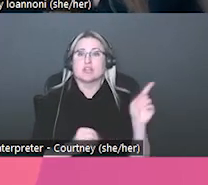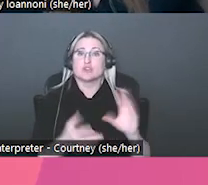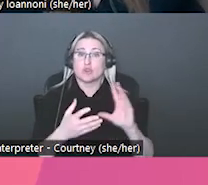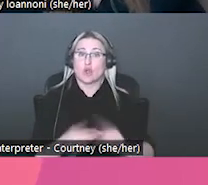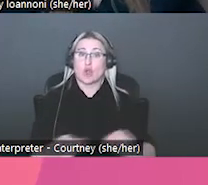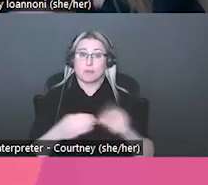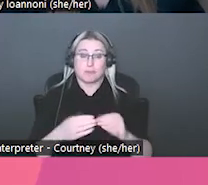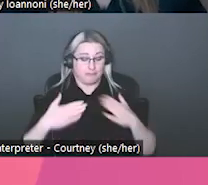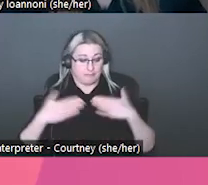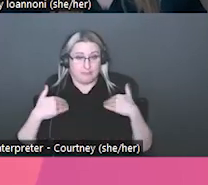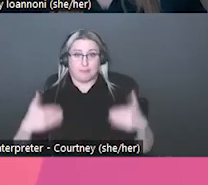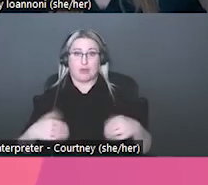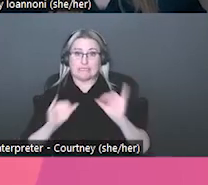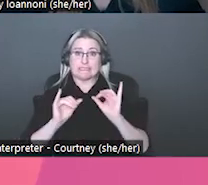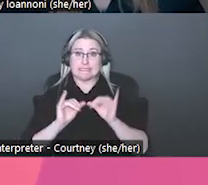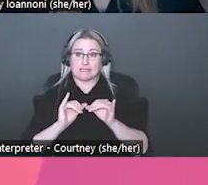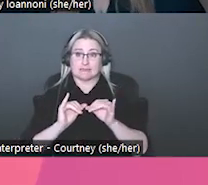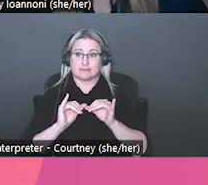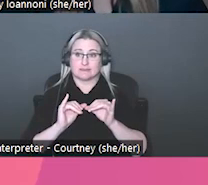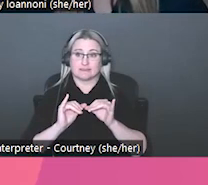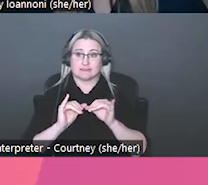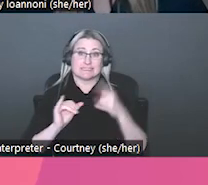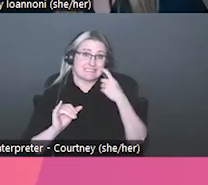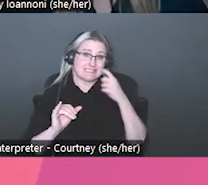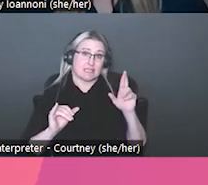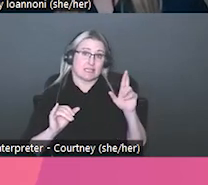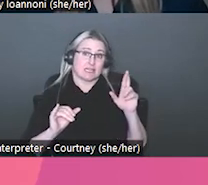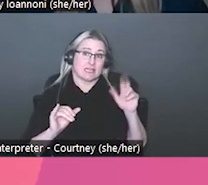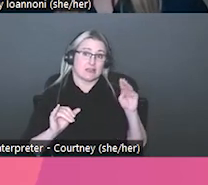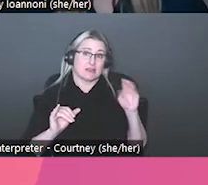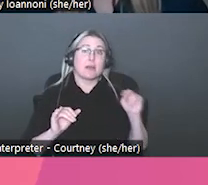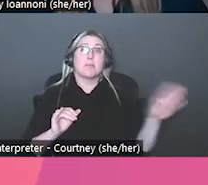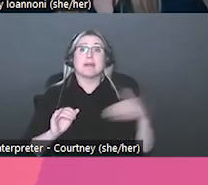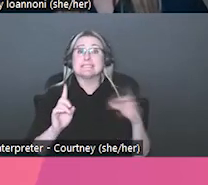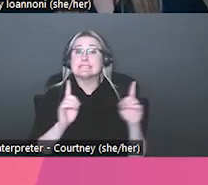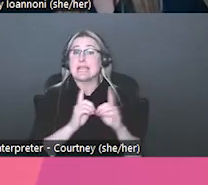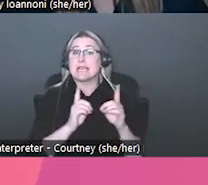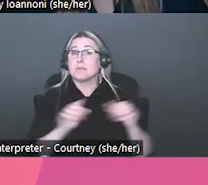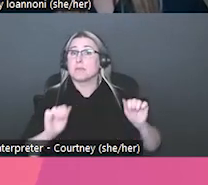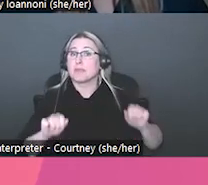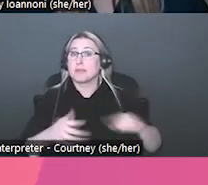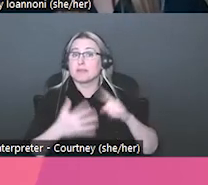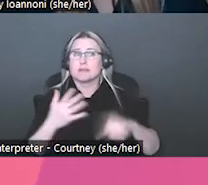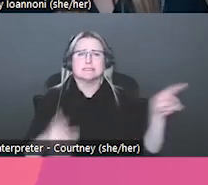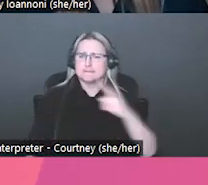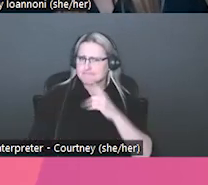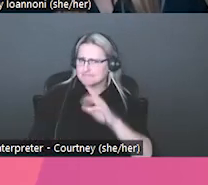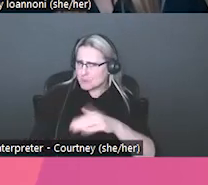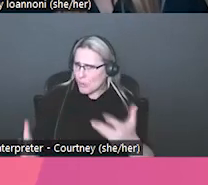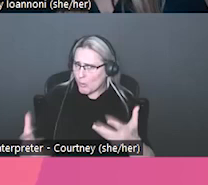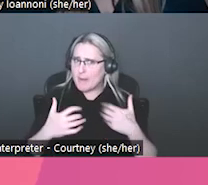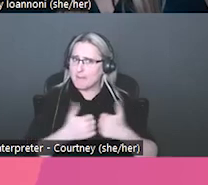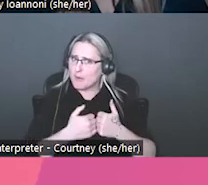façon dont ma mère et mes parents parlaient de la forme de mon corps et la taille de mon corps et comment cela avait un lien avec